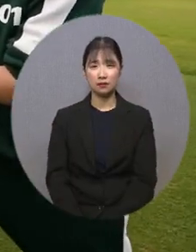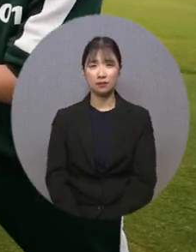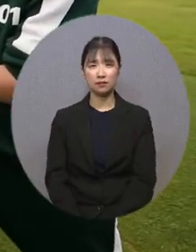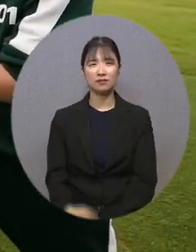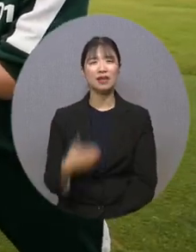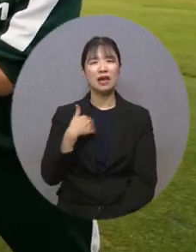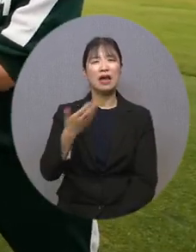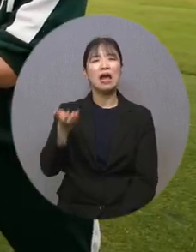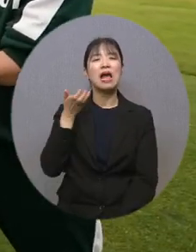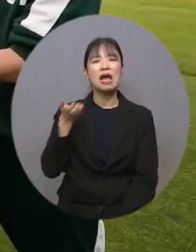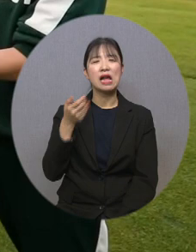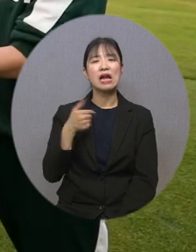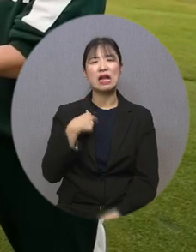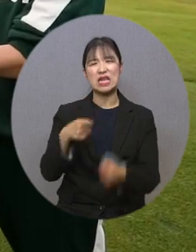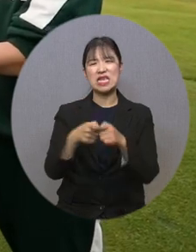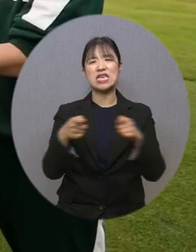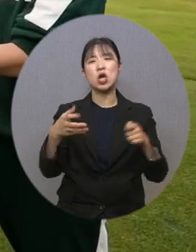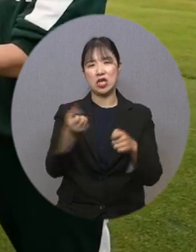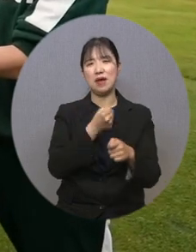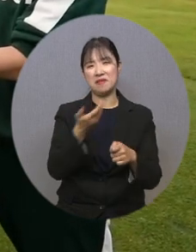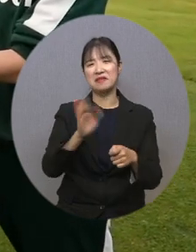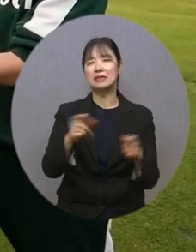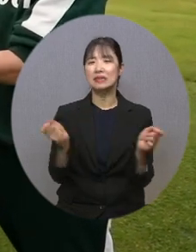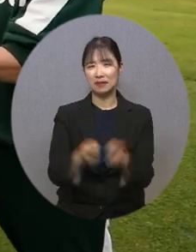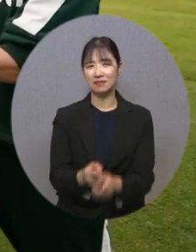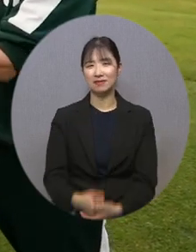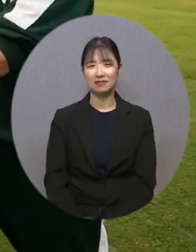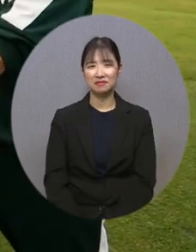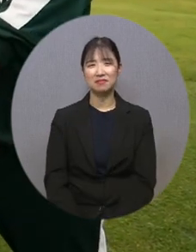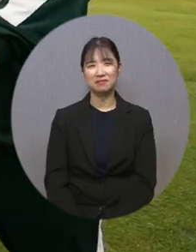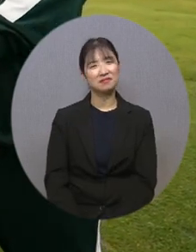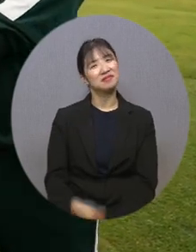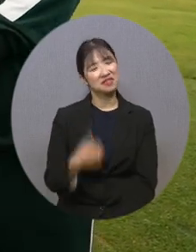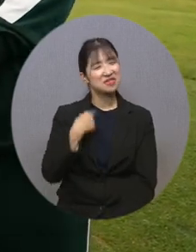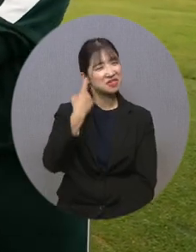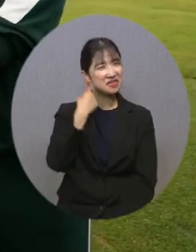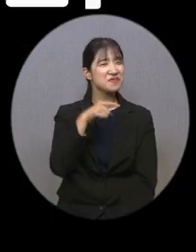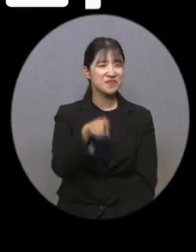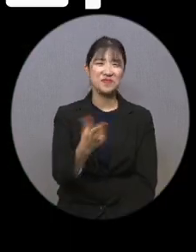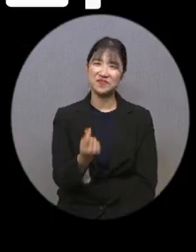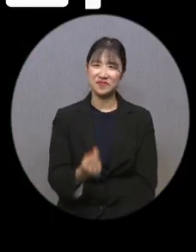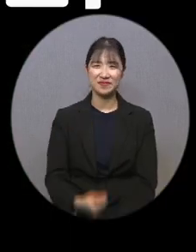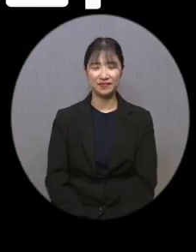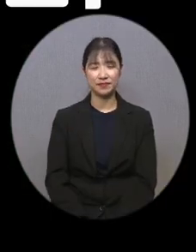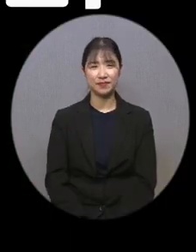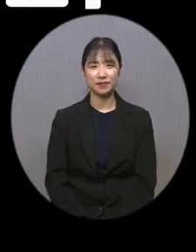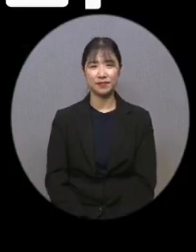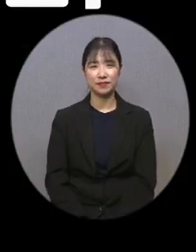거 잡았는데 짧았어. 어, 언니. 어? 좋은 건가 아니, 봐요. 랜덤이야, 아, 그래? 몰라. 근데 아니야. 내 느낌상 이거야. 아니, 이거는.